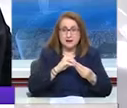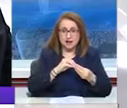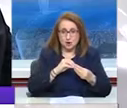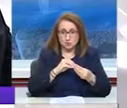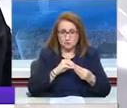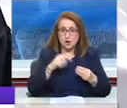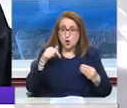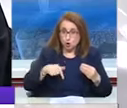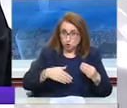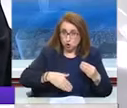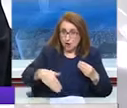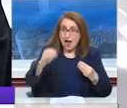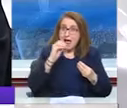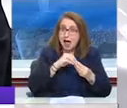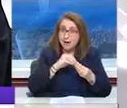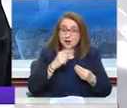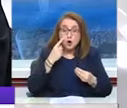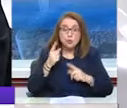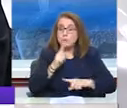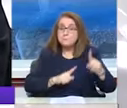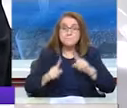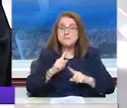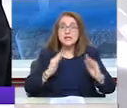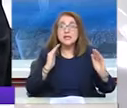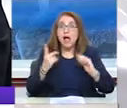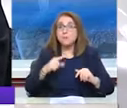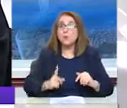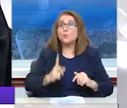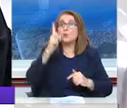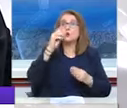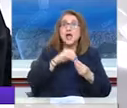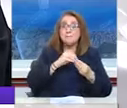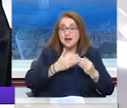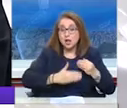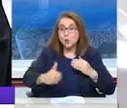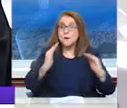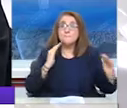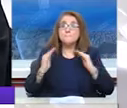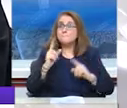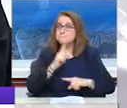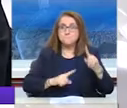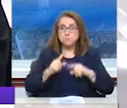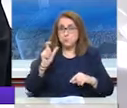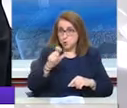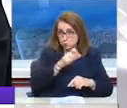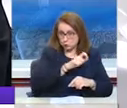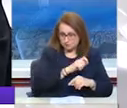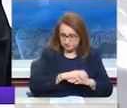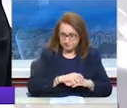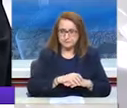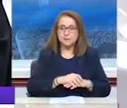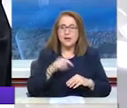εισέρχονται στα πλαίσια προστασίας από 1η Απριλίου. Στο πρώτο πλαίσιο που αφορά τις πληττόμενες